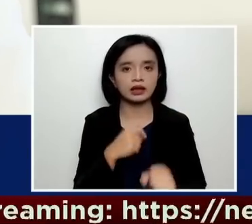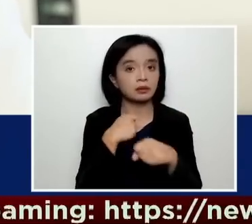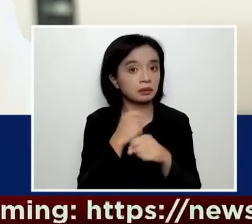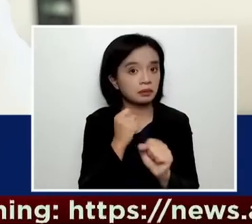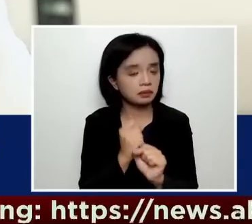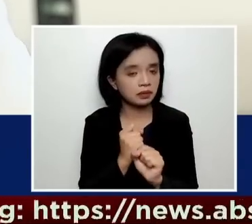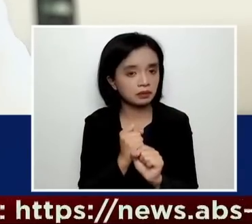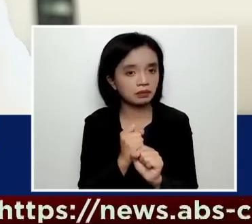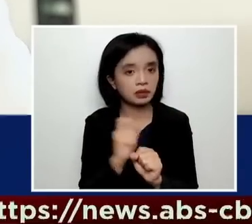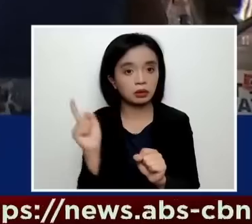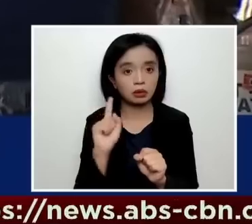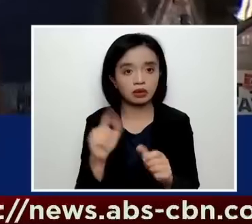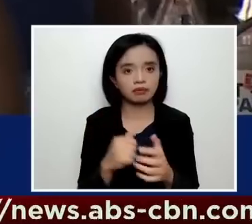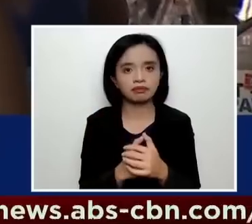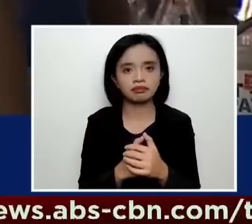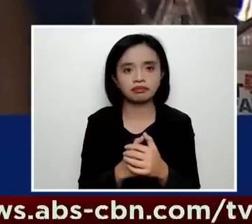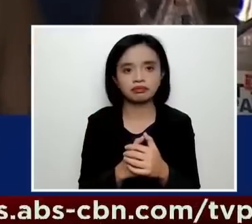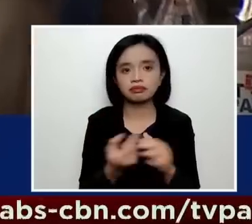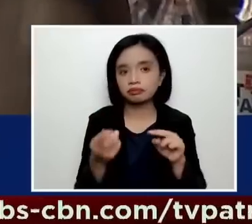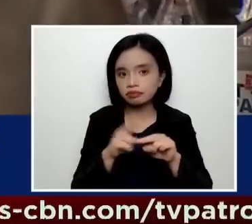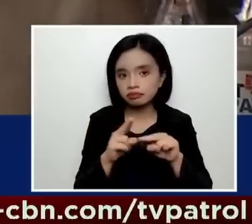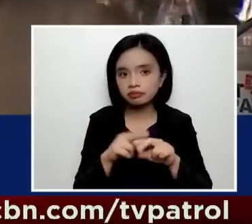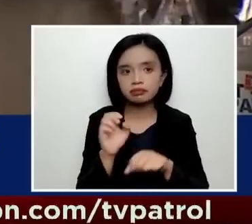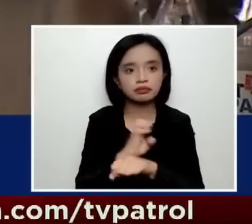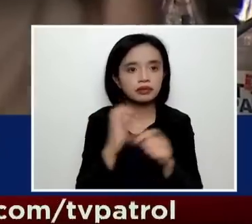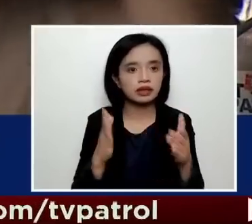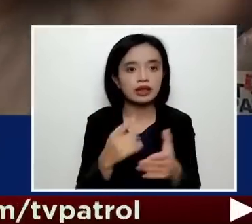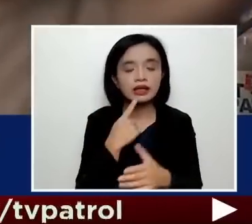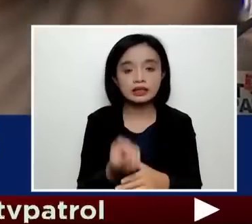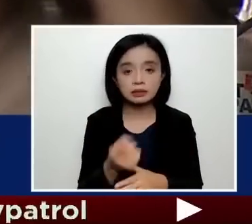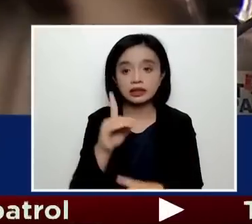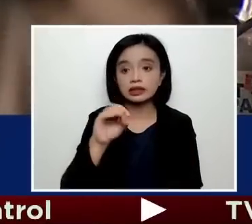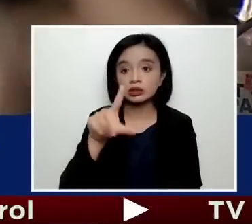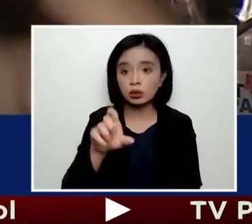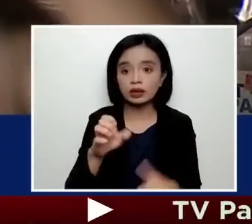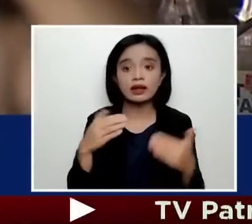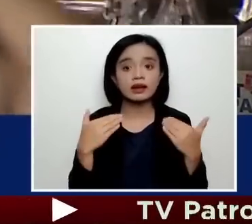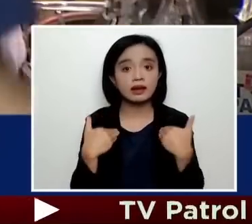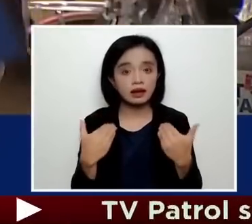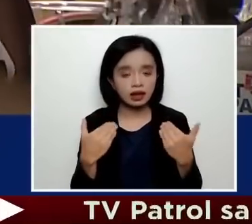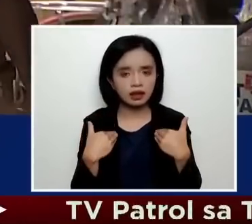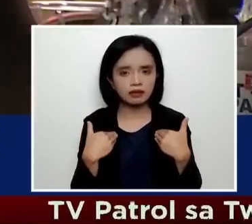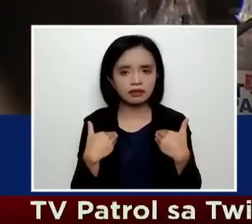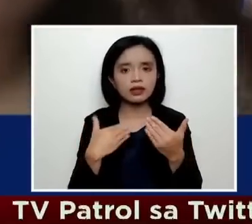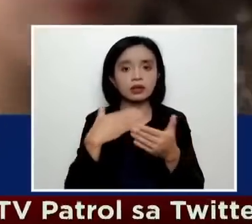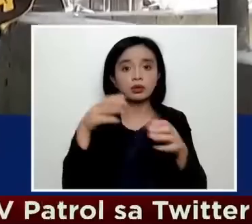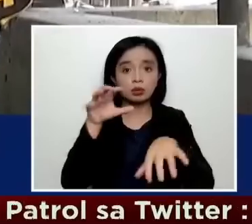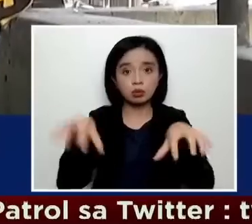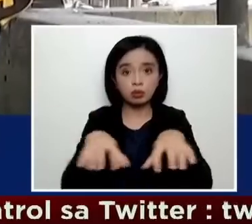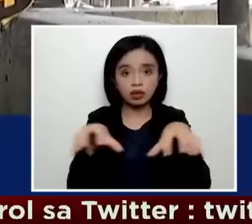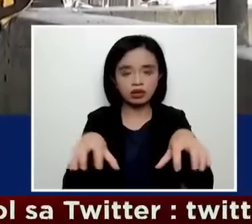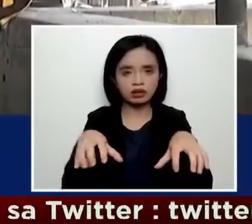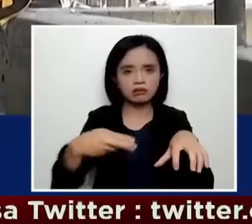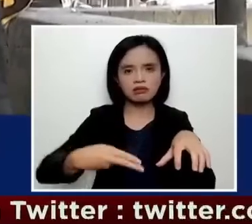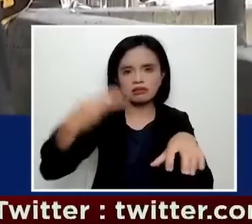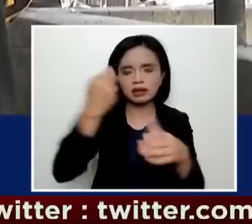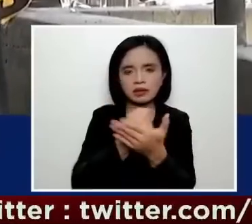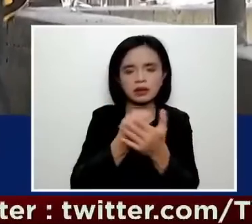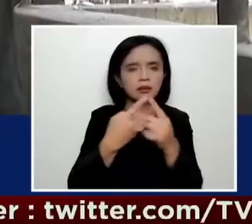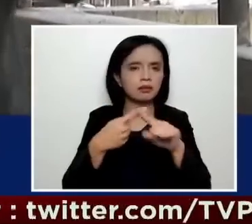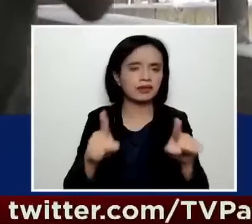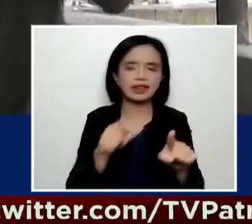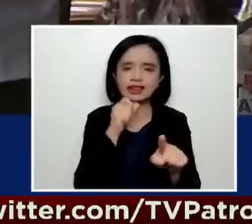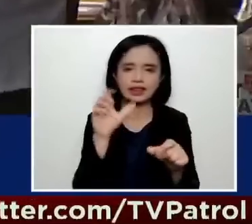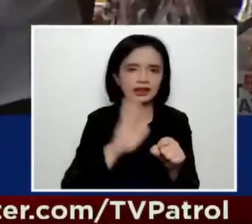malaking bilang ng employment. Ayon sa DOLE, may mga trabahong mas mataas ang sahod pero di mapunan. Kaya tinututukan din